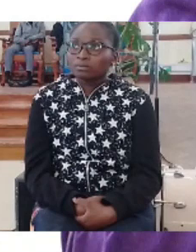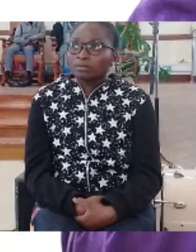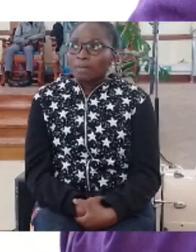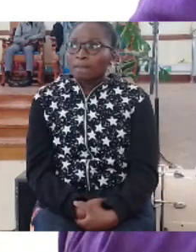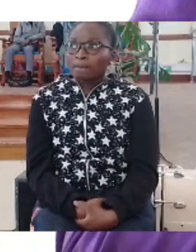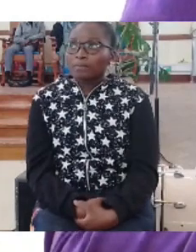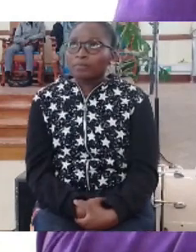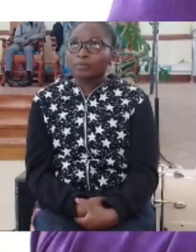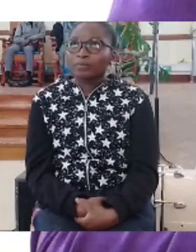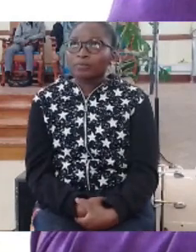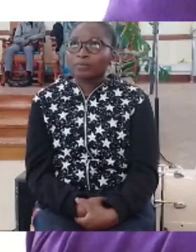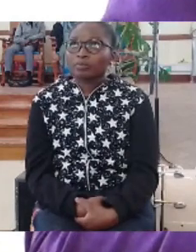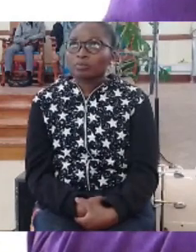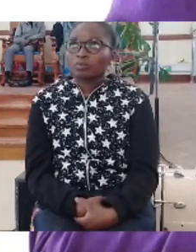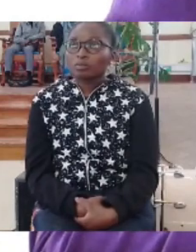Gerekia.